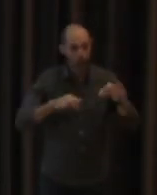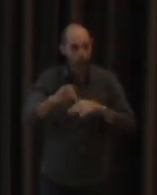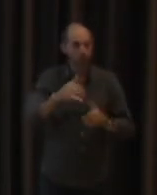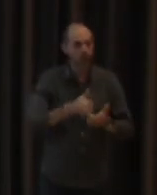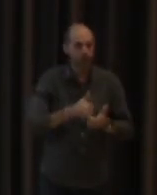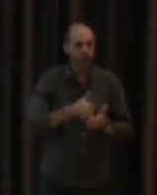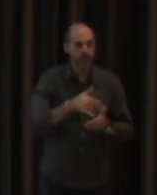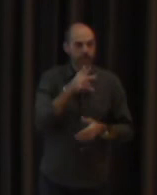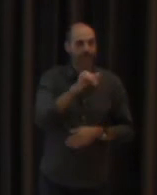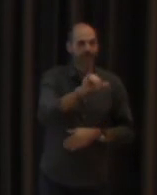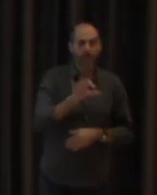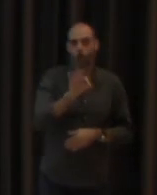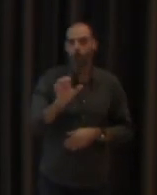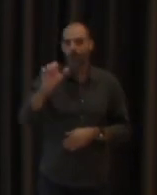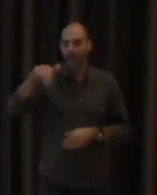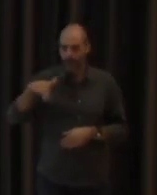en